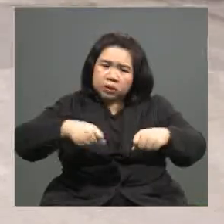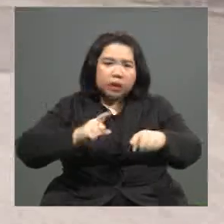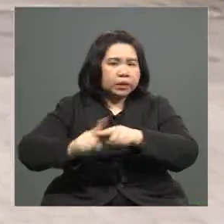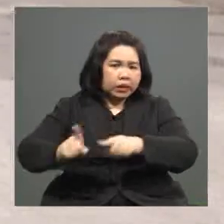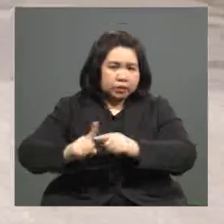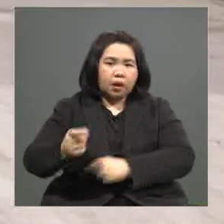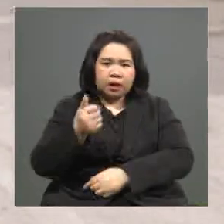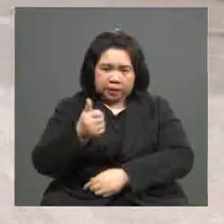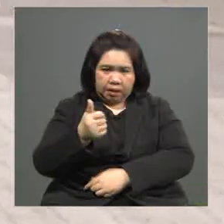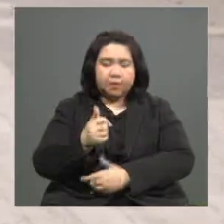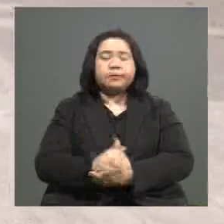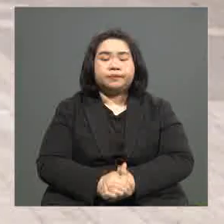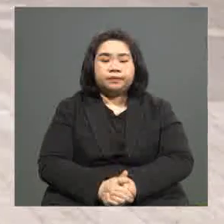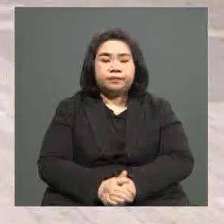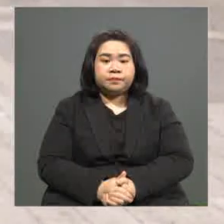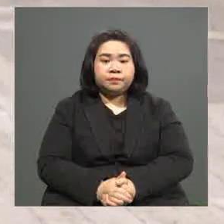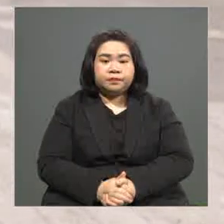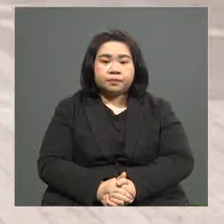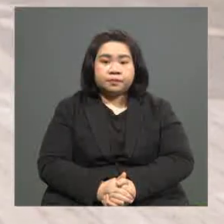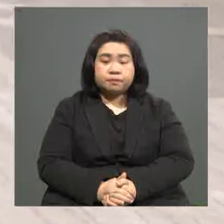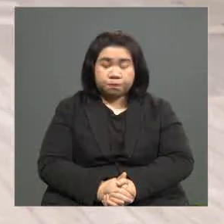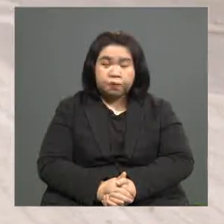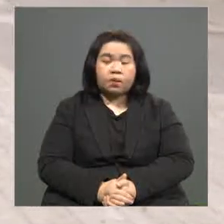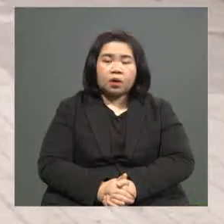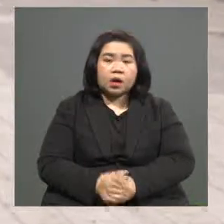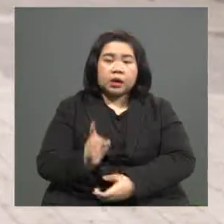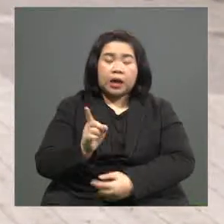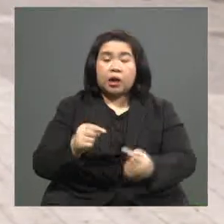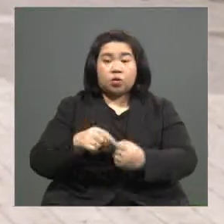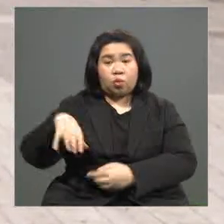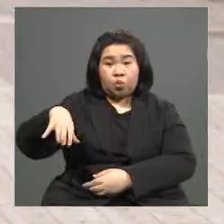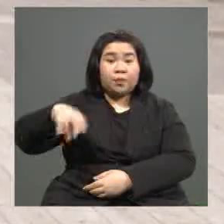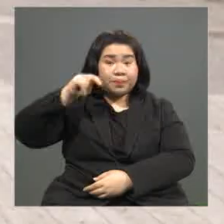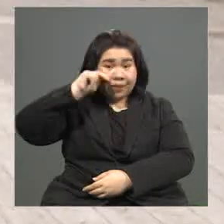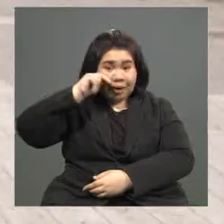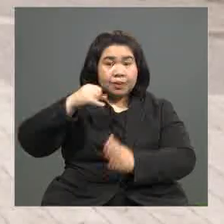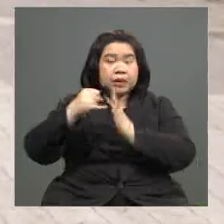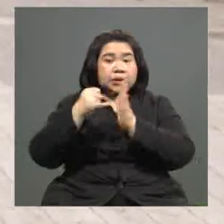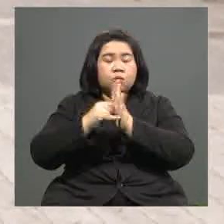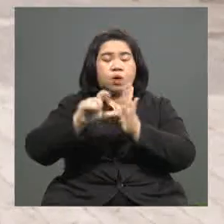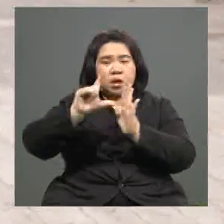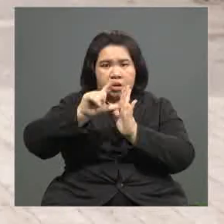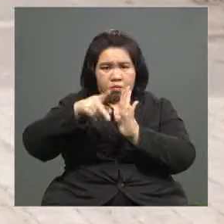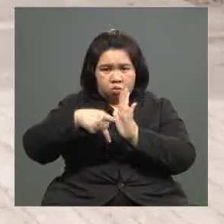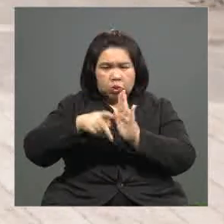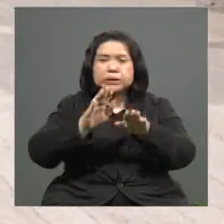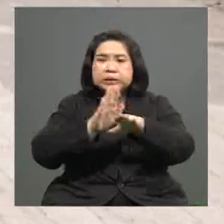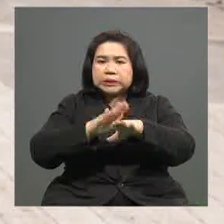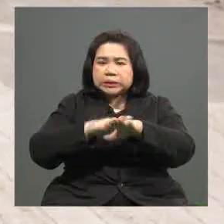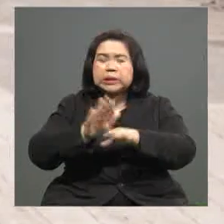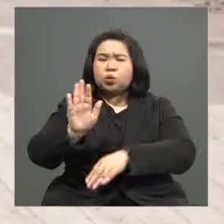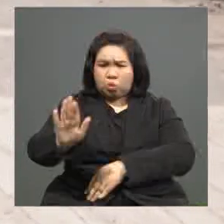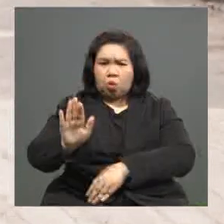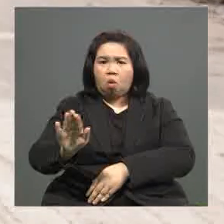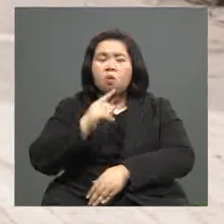นปกติให้ได้มากที่สุดค่ะและนอกจากนี้นะคะทางชลประทานจังหวัดลำพูนค่ะก็ได้มีการแจ้งเตือนประชาชน